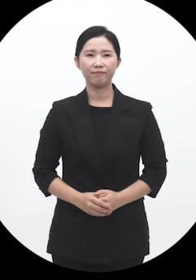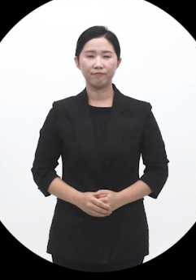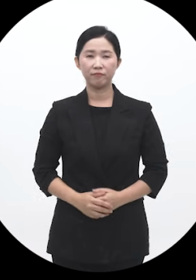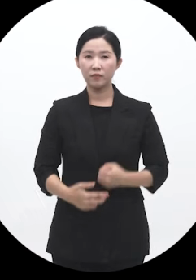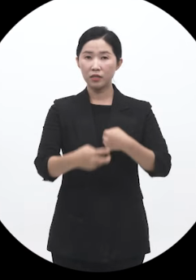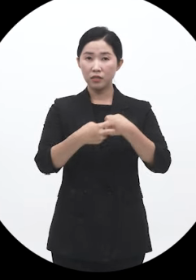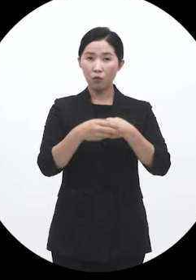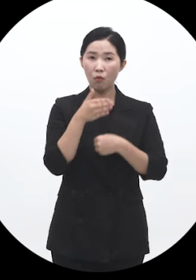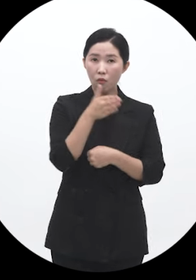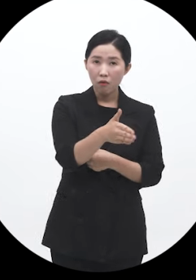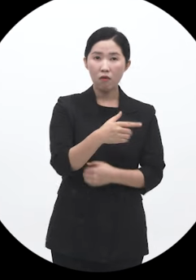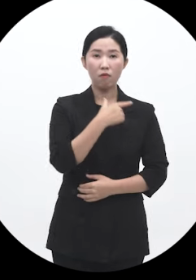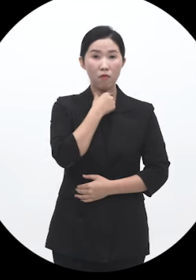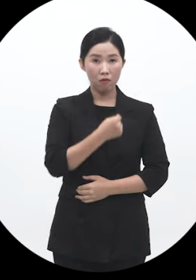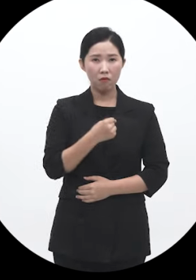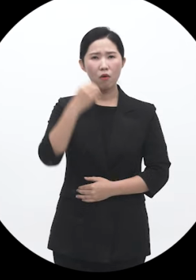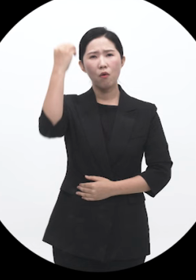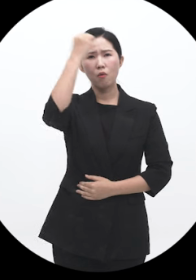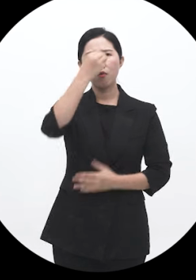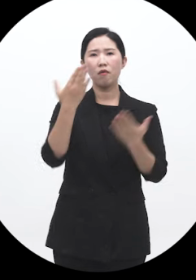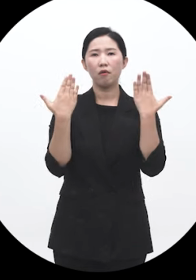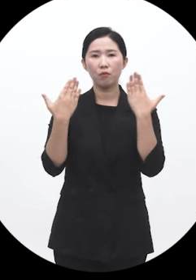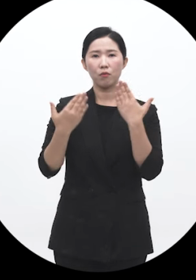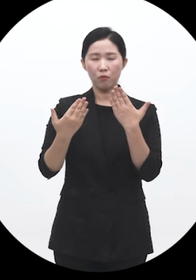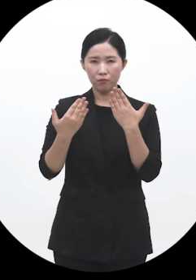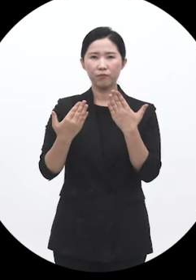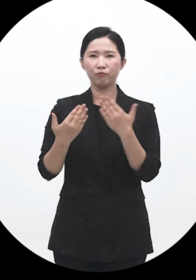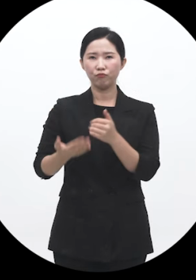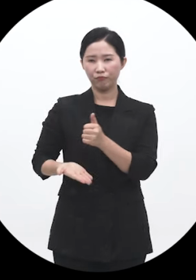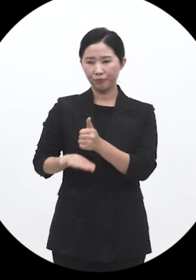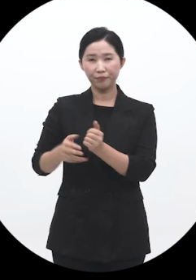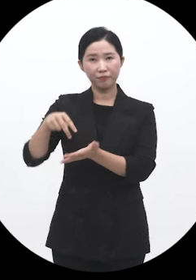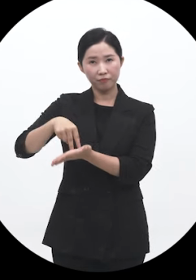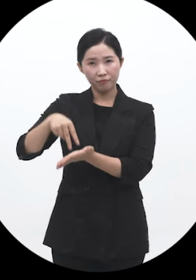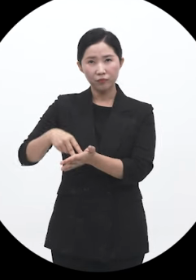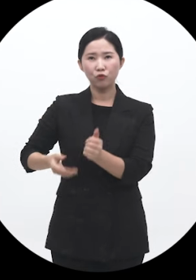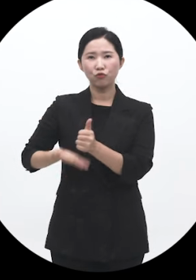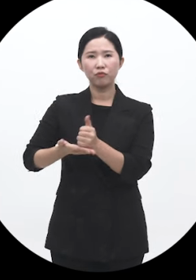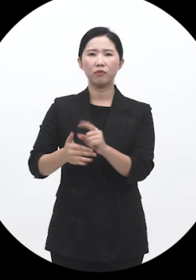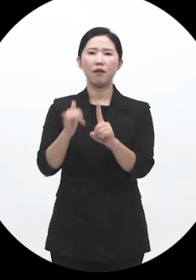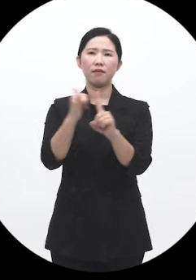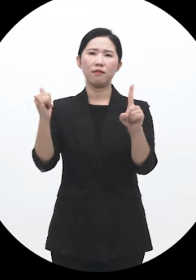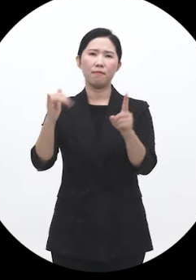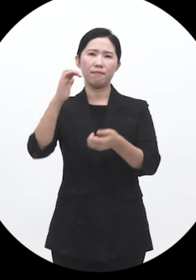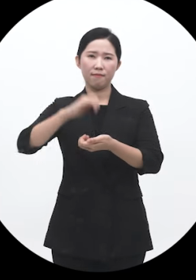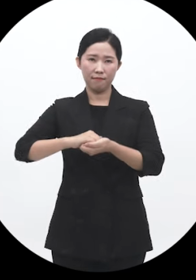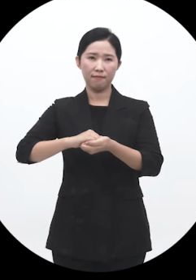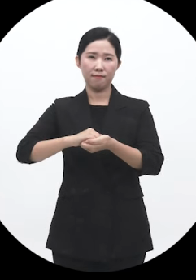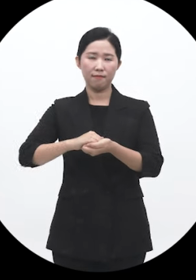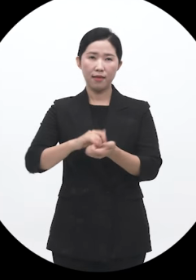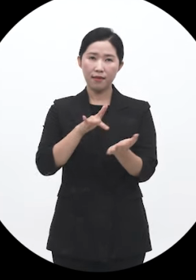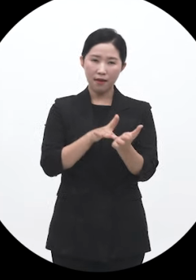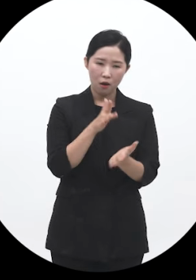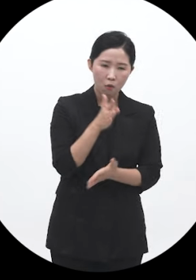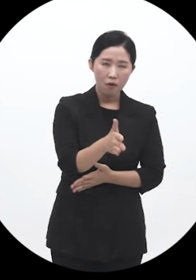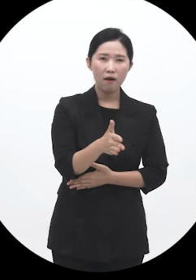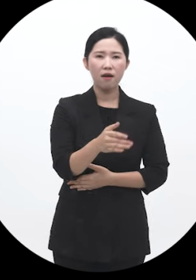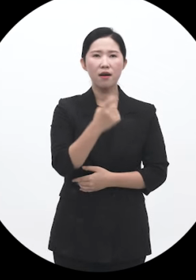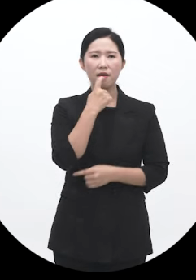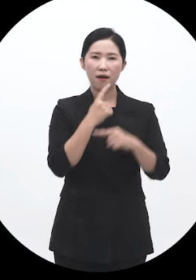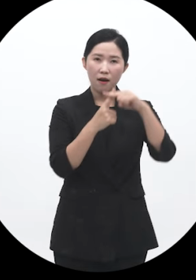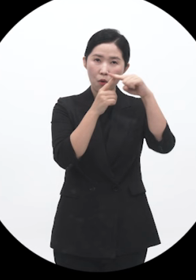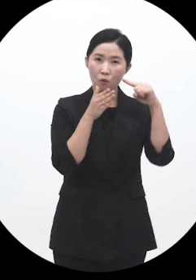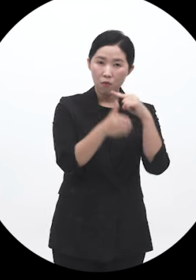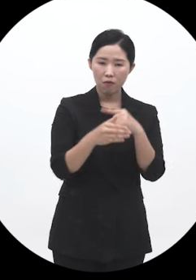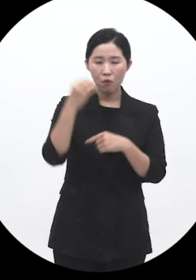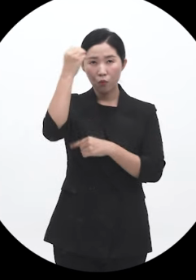의예과만 고교별 추천 인원이 1명으로 제한되어 있고 약학과와 간호학과는 추천 인원에 제한이